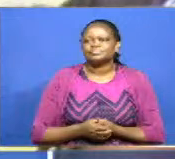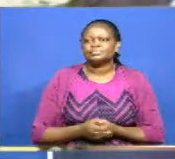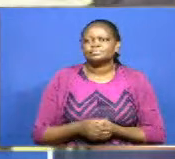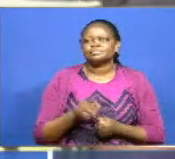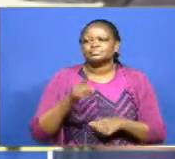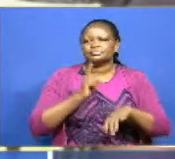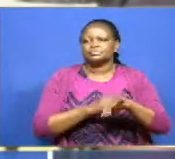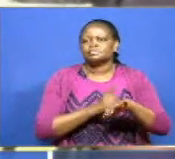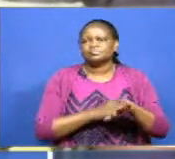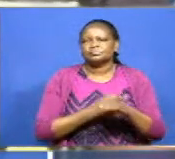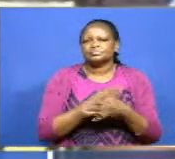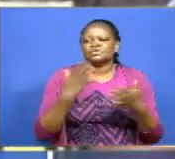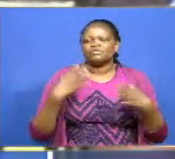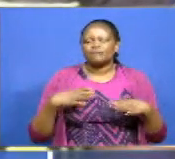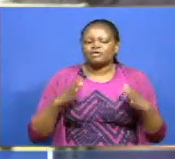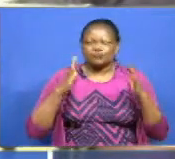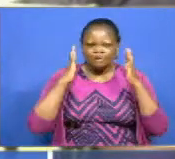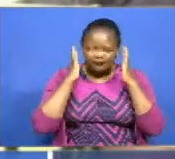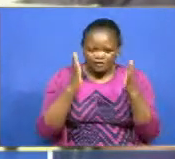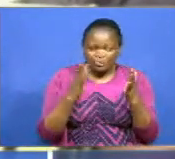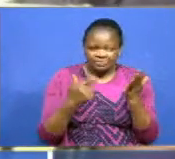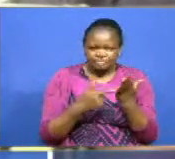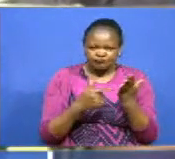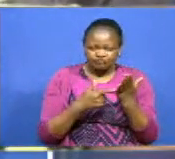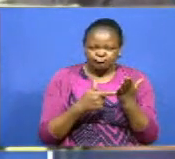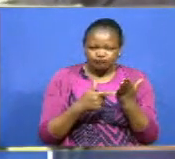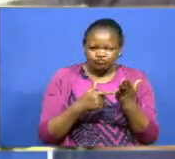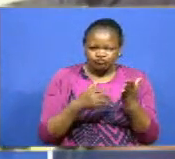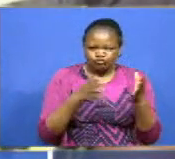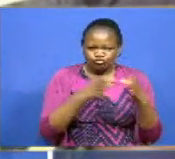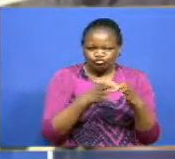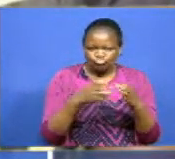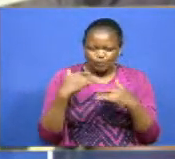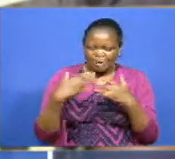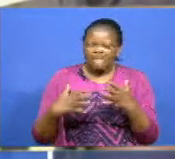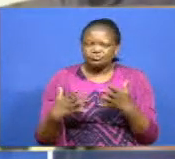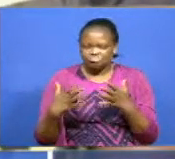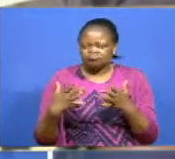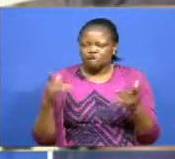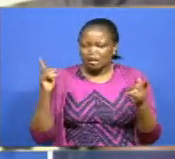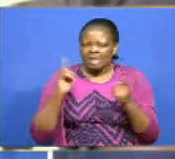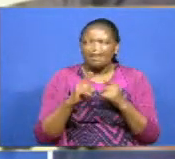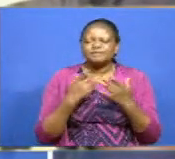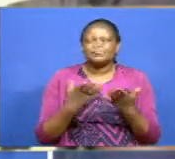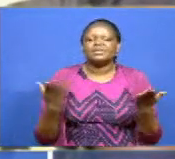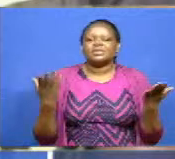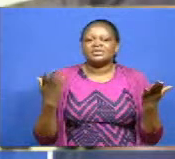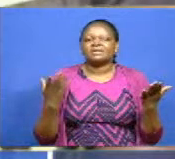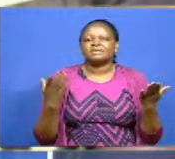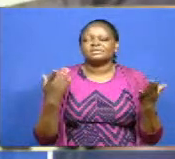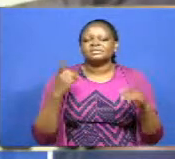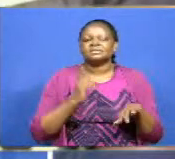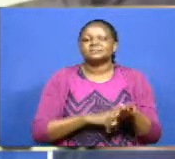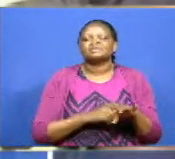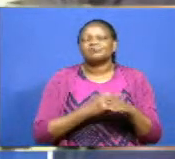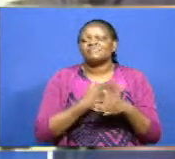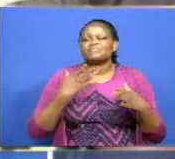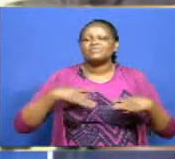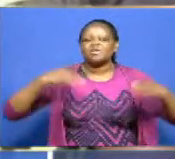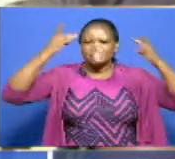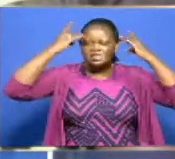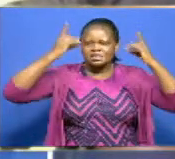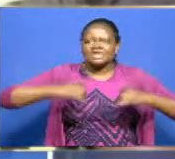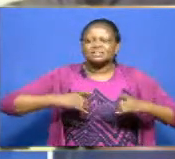season, kila mtu wako focus, technical bench, wachezaji, tuna aim to something. Like this season, kila mtu ameamua,